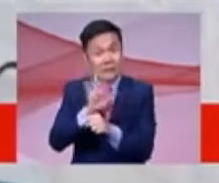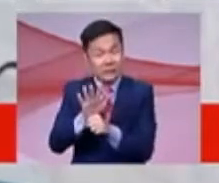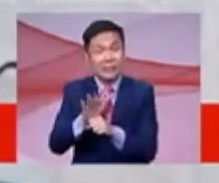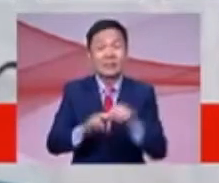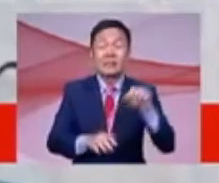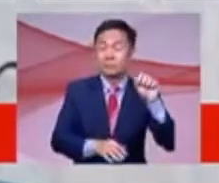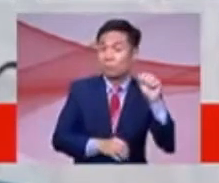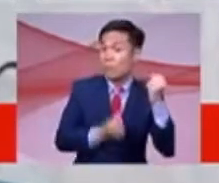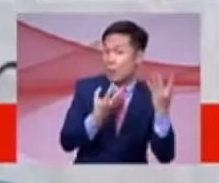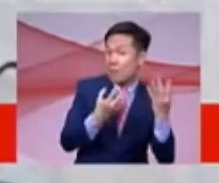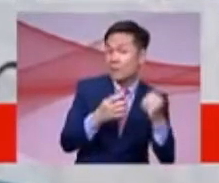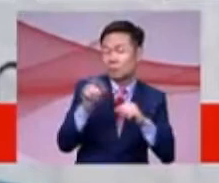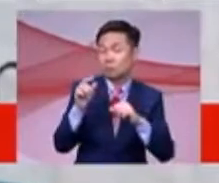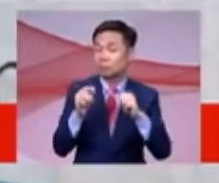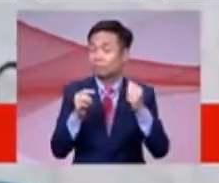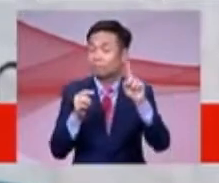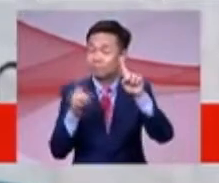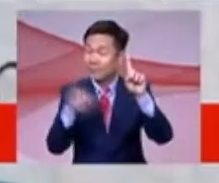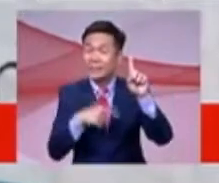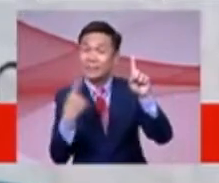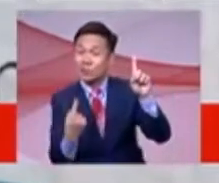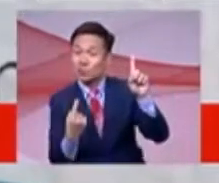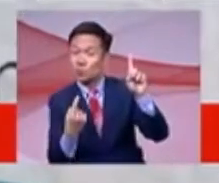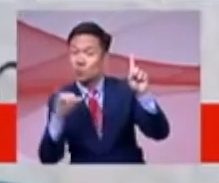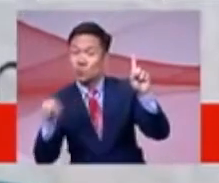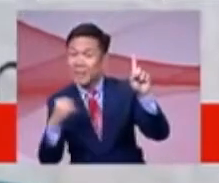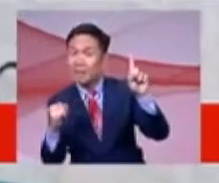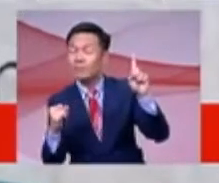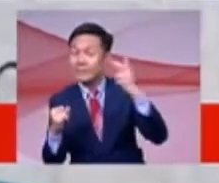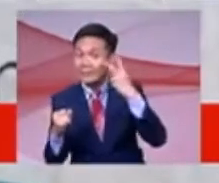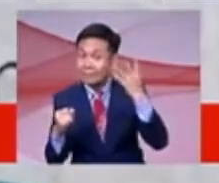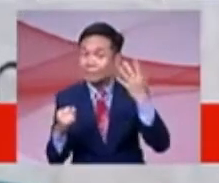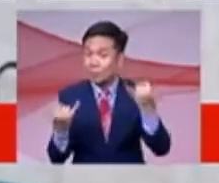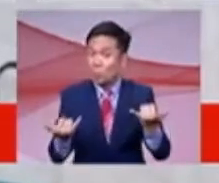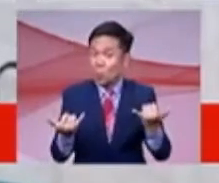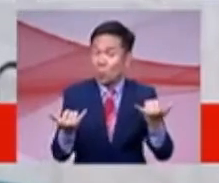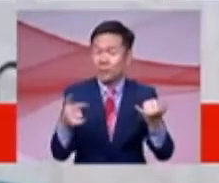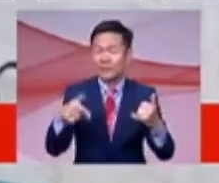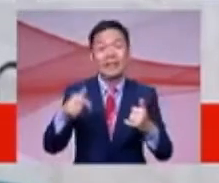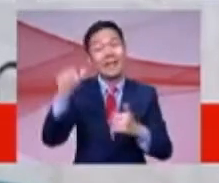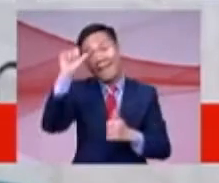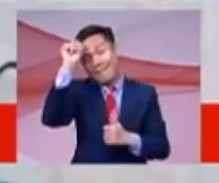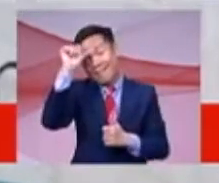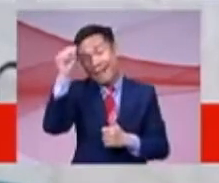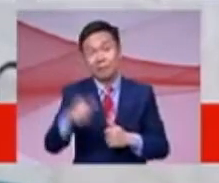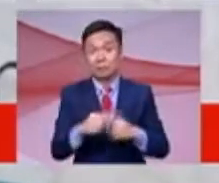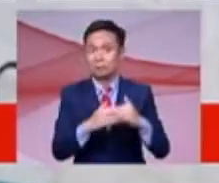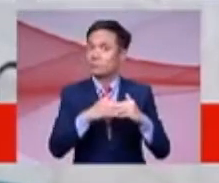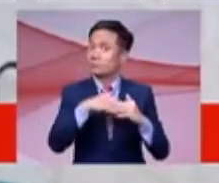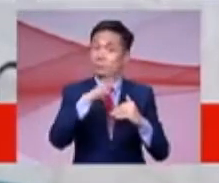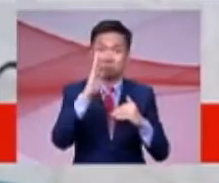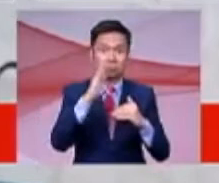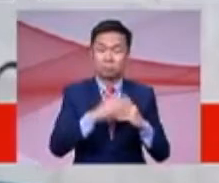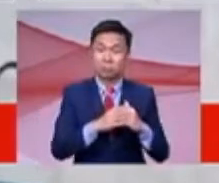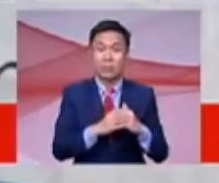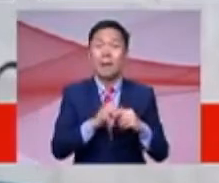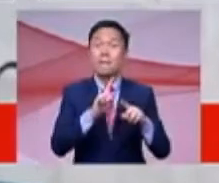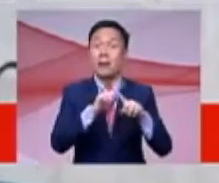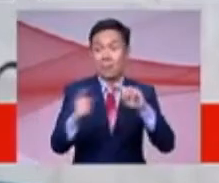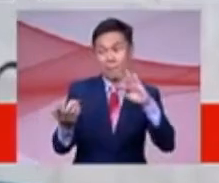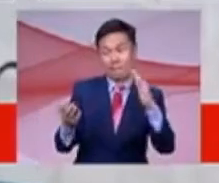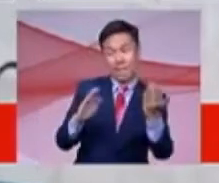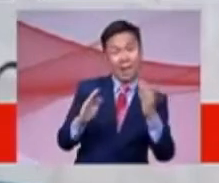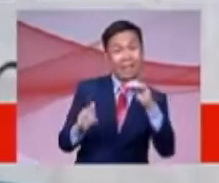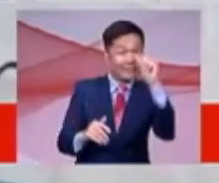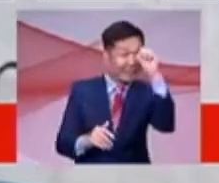million population, iaitu kalau kita lihat hari ini kes untuk negara India adalah tinggi, tetapi kita bandingkan